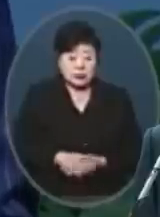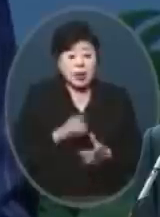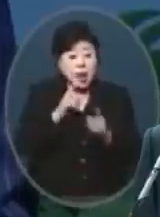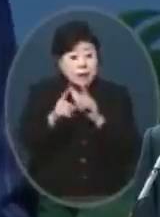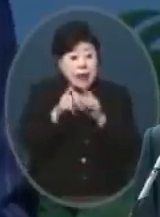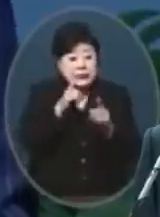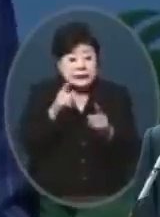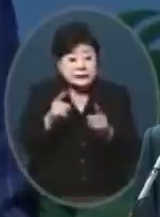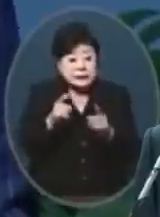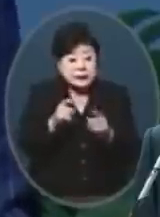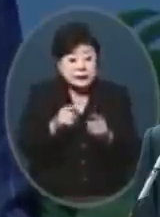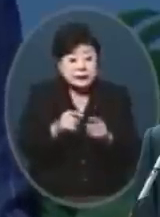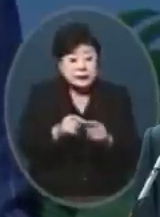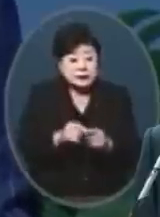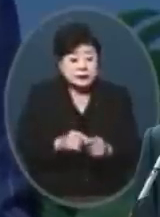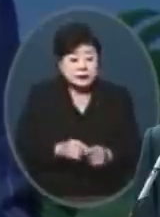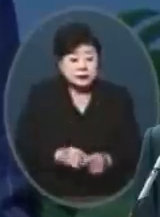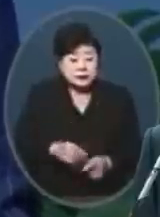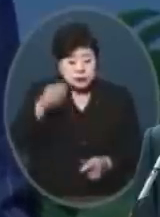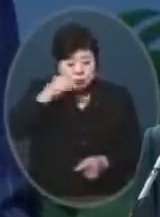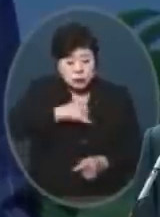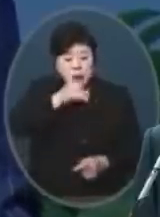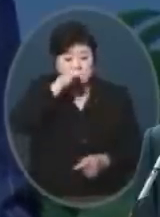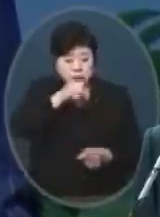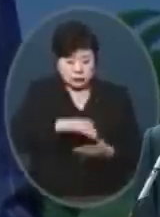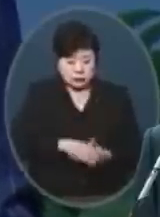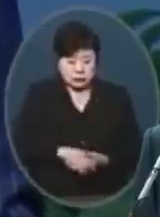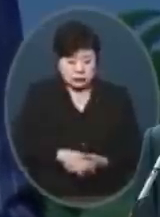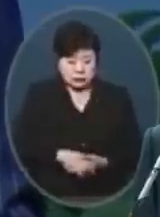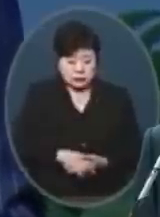말씀이 대단한 효과가 있는 것입니다.